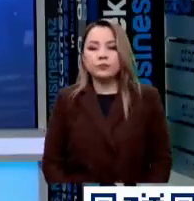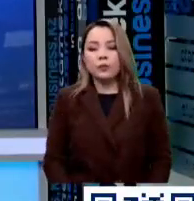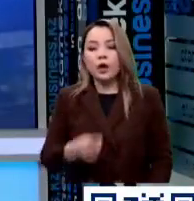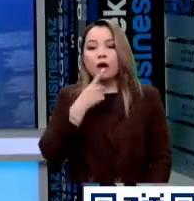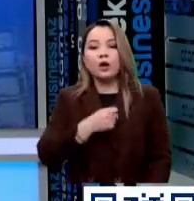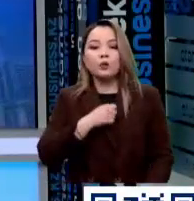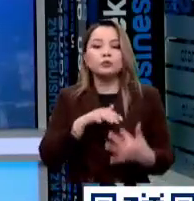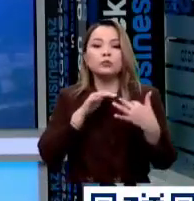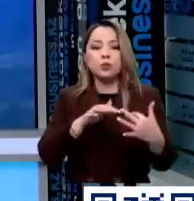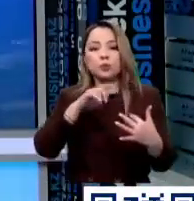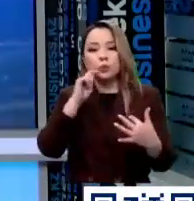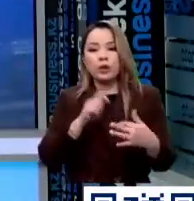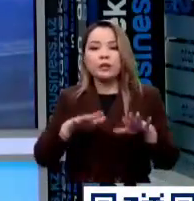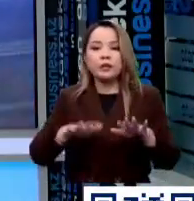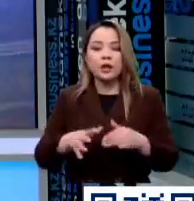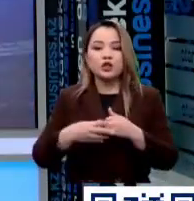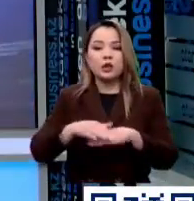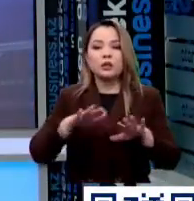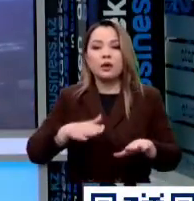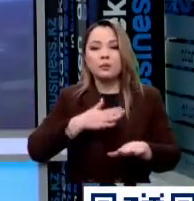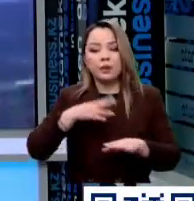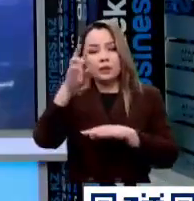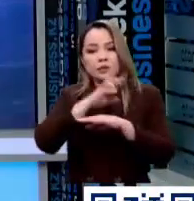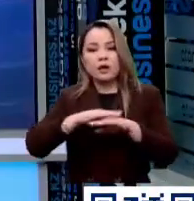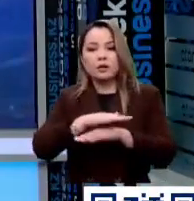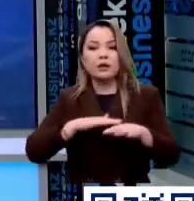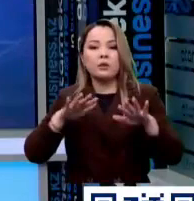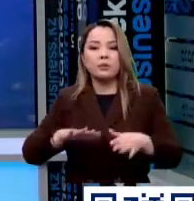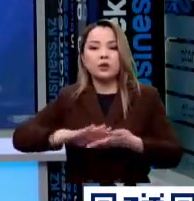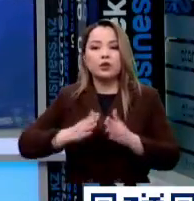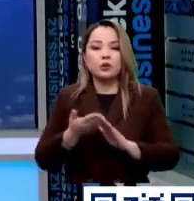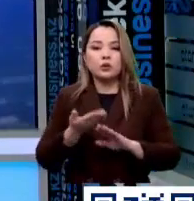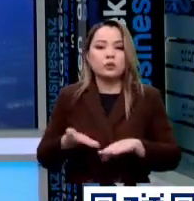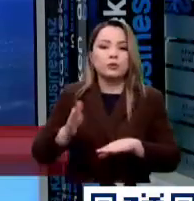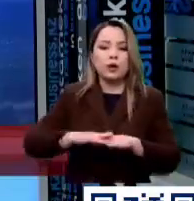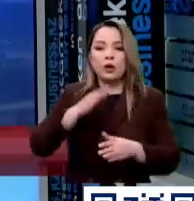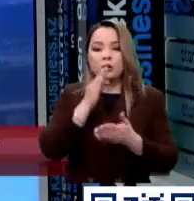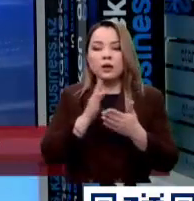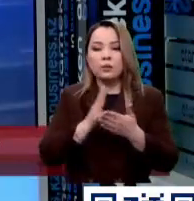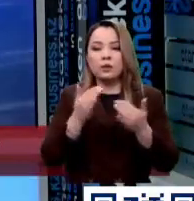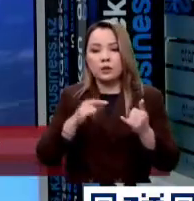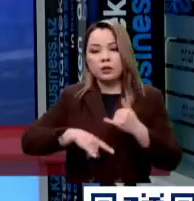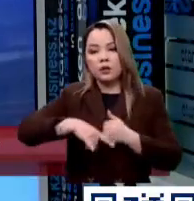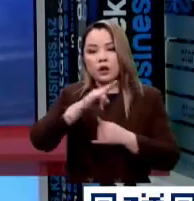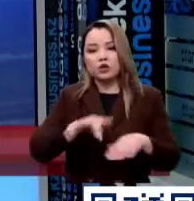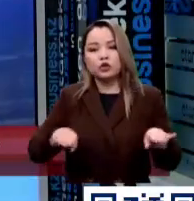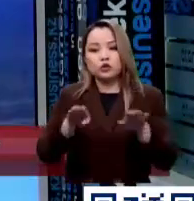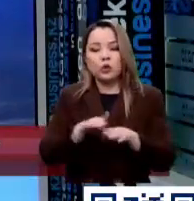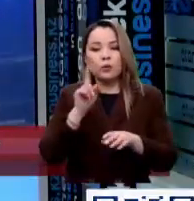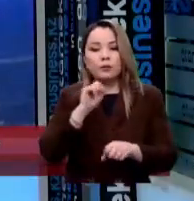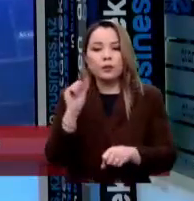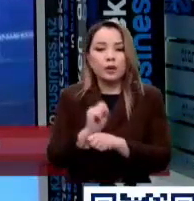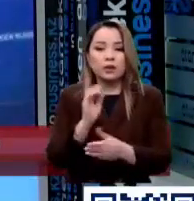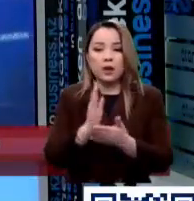Қарулы қақтығыс болып жатқан Украинадан жерлестерімізді елге әкелу ісінде қиындықтар туындауда. Әуе кеңістігі жабылып, рейстер тоқтатылған